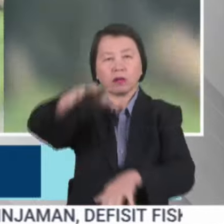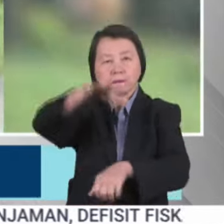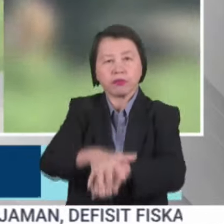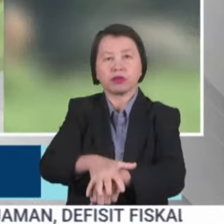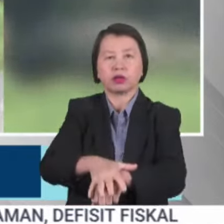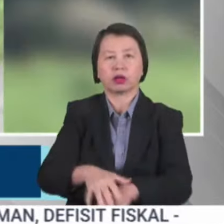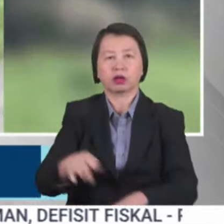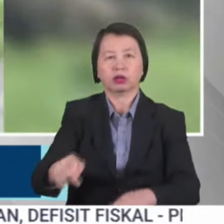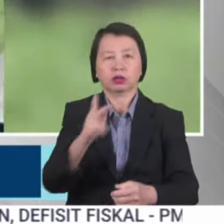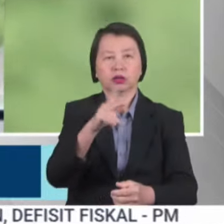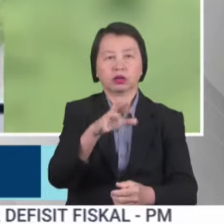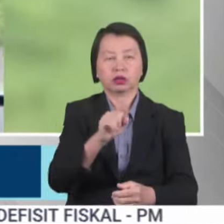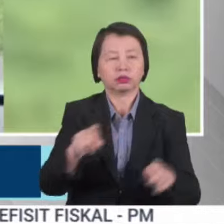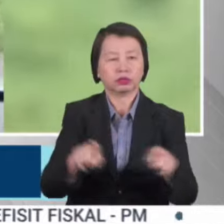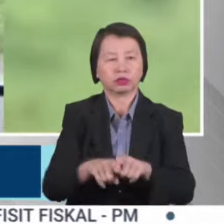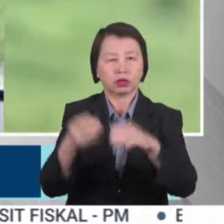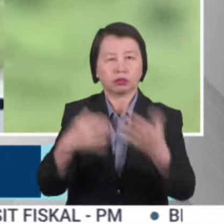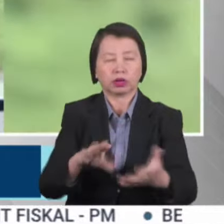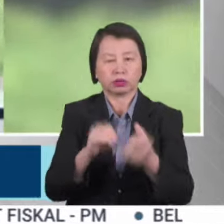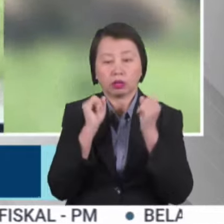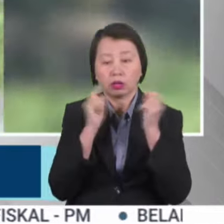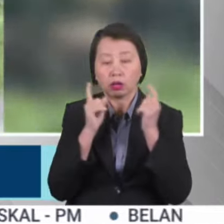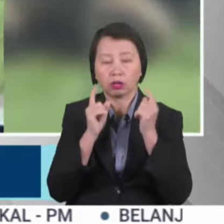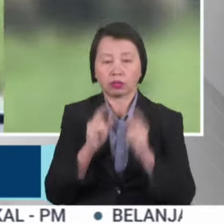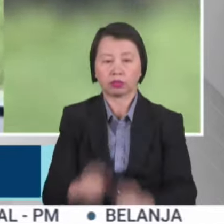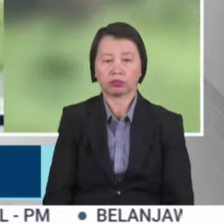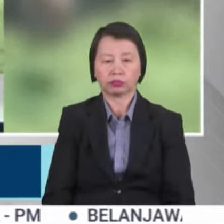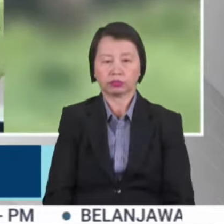Kes diklasifikasikan sebagai mati mengejut.